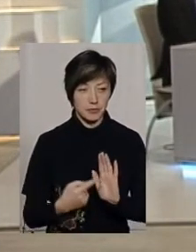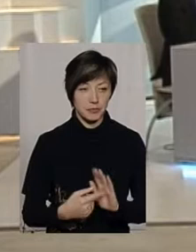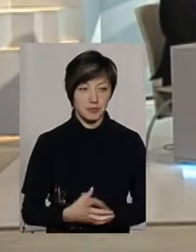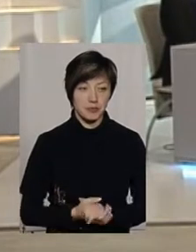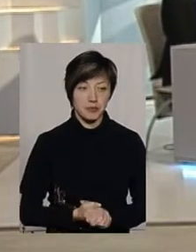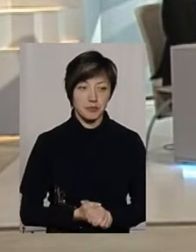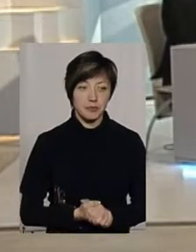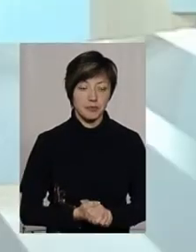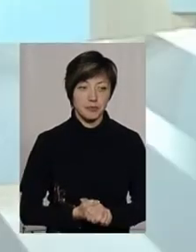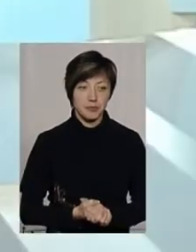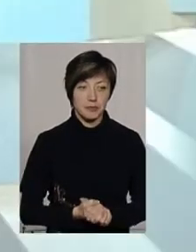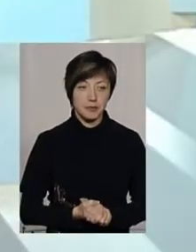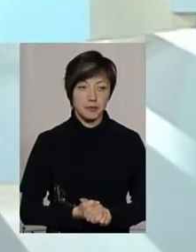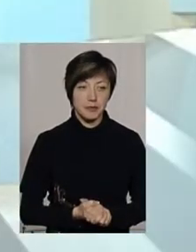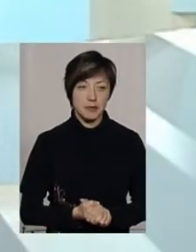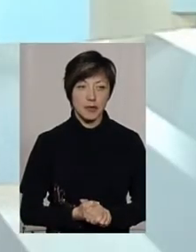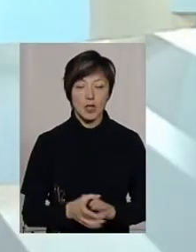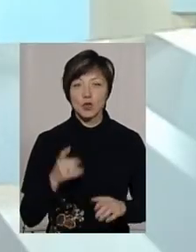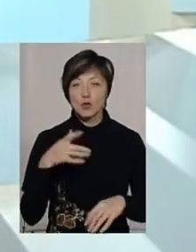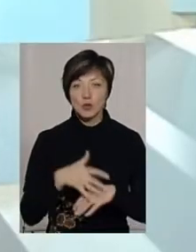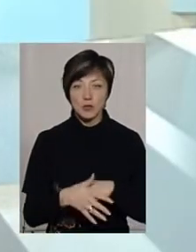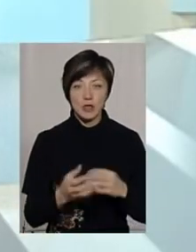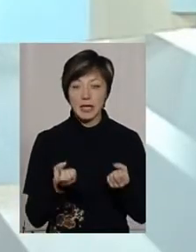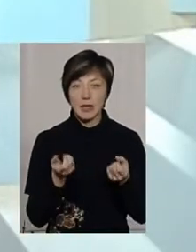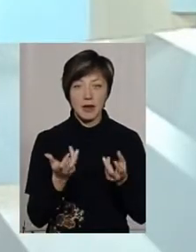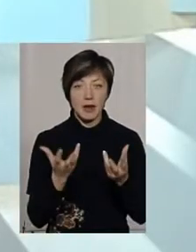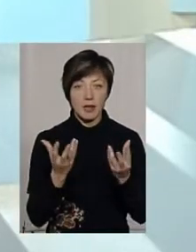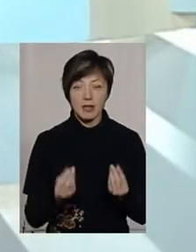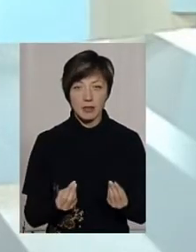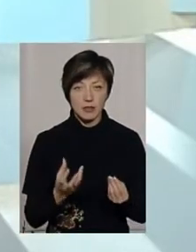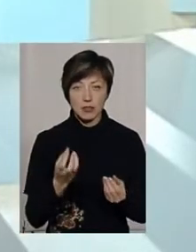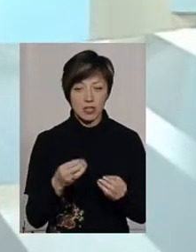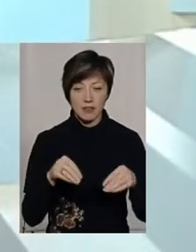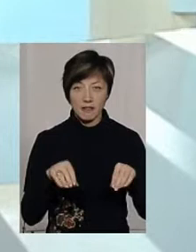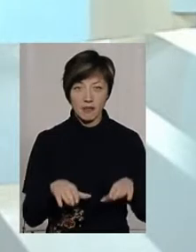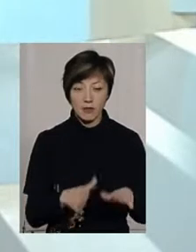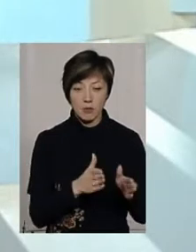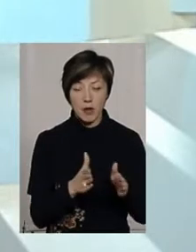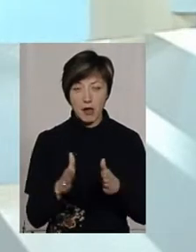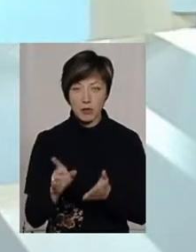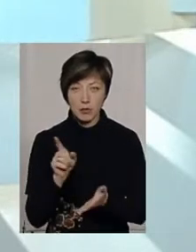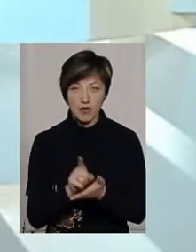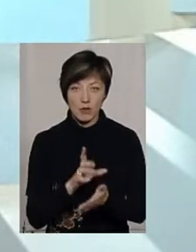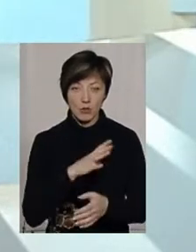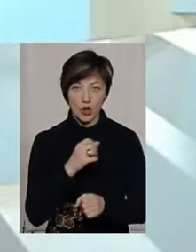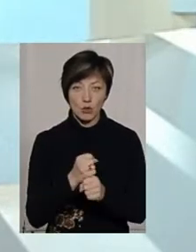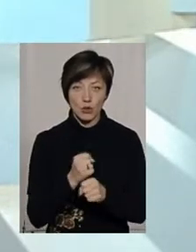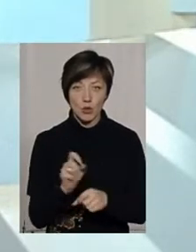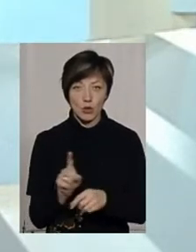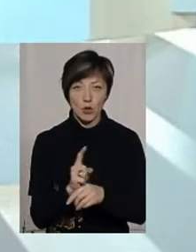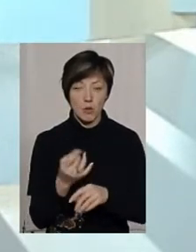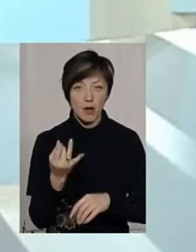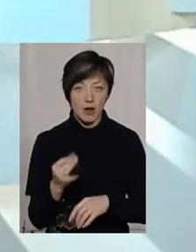до київського? Зрозуміло, що тут кілька днів тільки вони ще не вирішують моментів, тому що механізм ще повинен бути розроблений